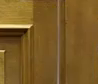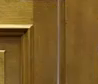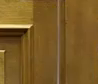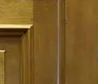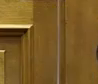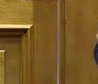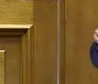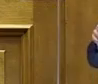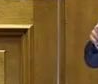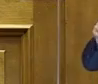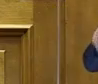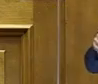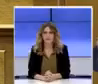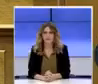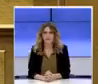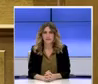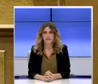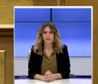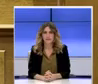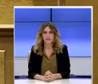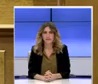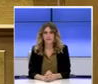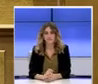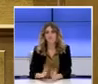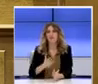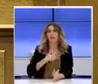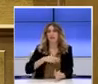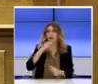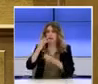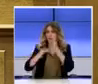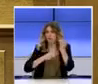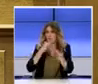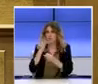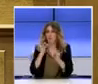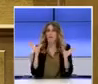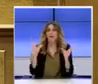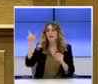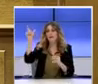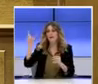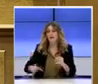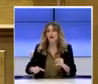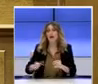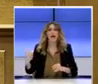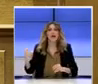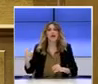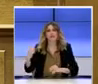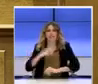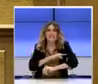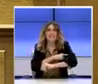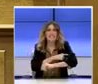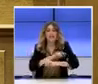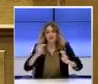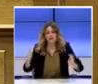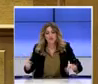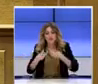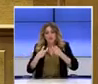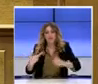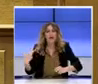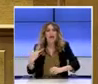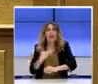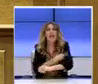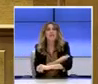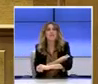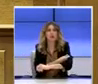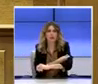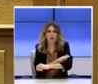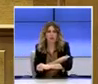θυμίσω τη φράση του ανθρώπου που ανακάλυψε το πρώτο εμβόλιο κατά της πολυμελίτιδας, η οποία μάστιζε τις